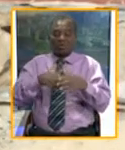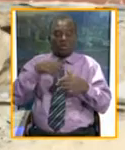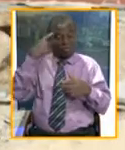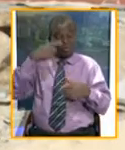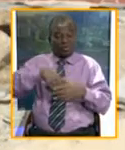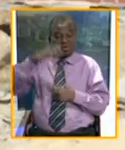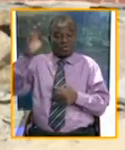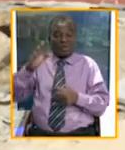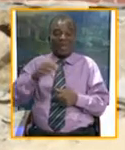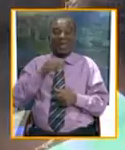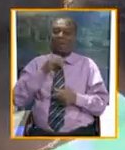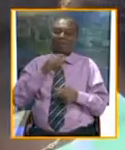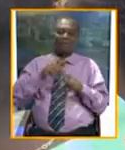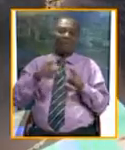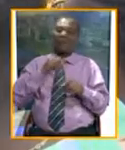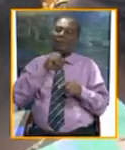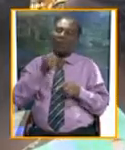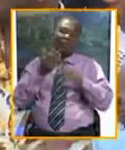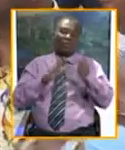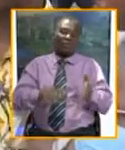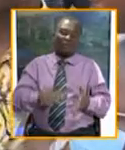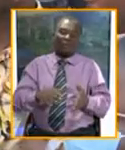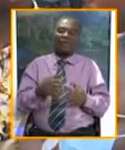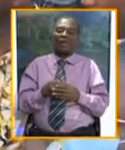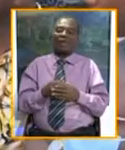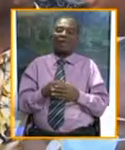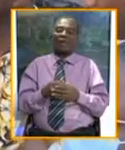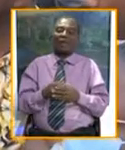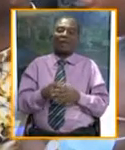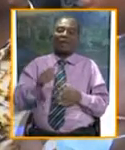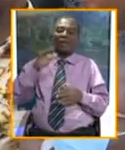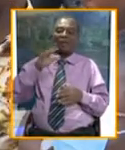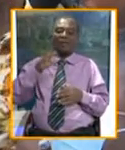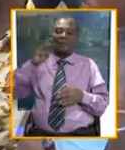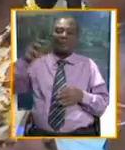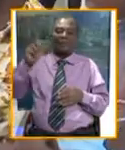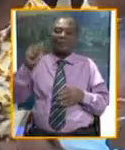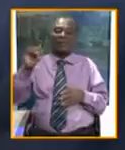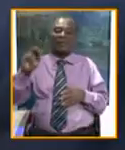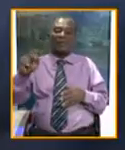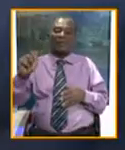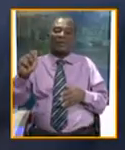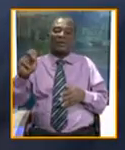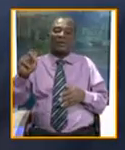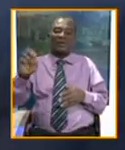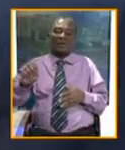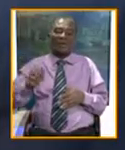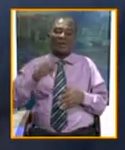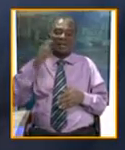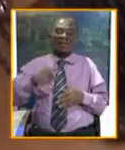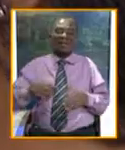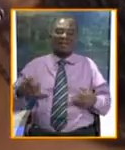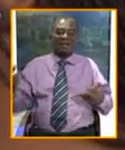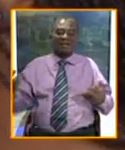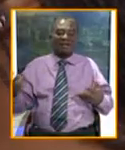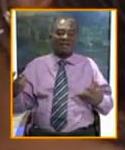eu de perte en vie humaine. Mariam est l'une des rares habitantes de l'immeuble que le ministre de la Construction, du Logement et de l'Urbanisme